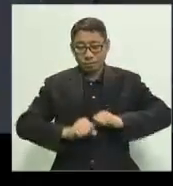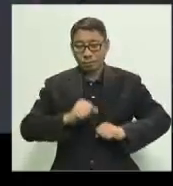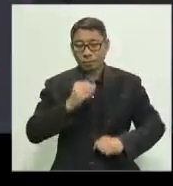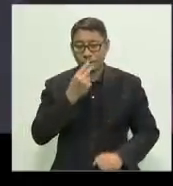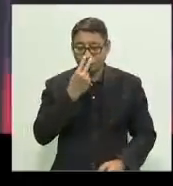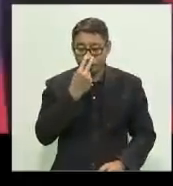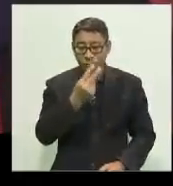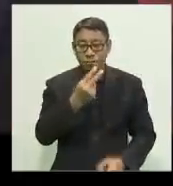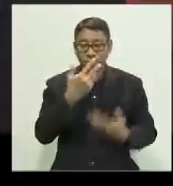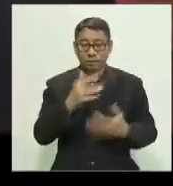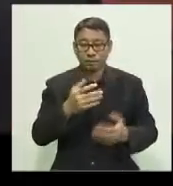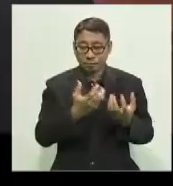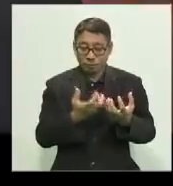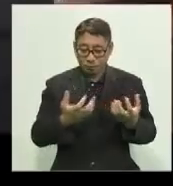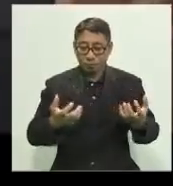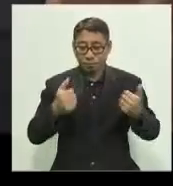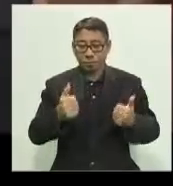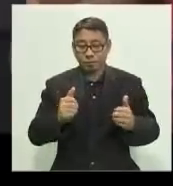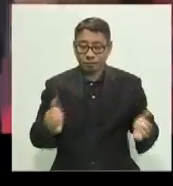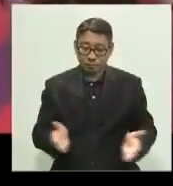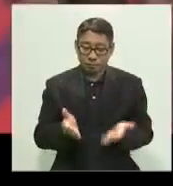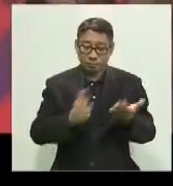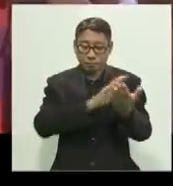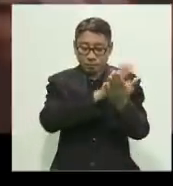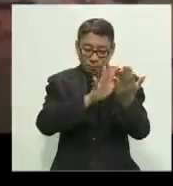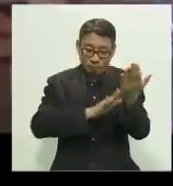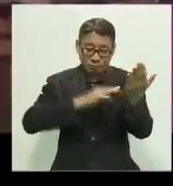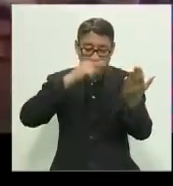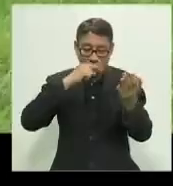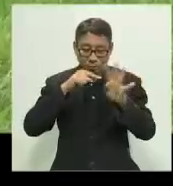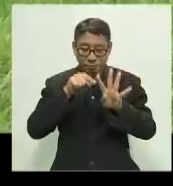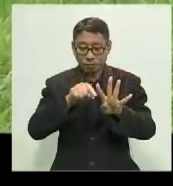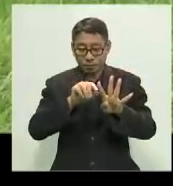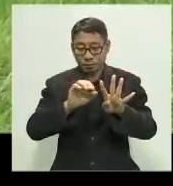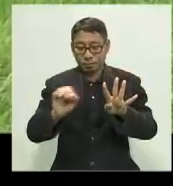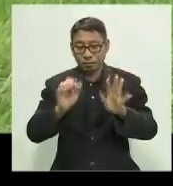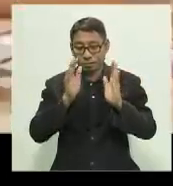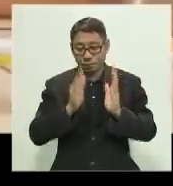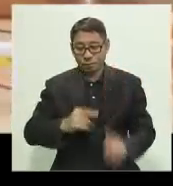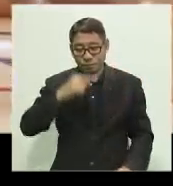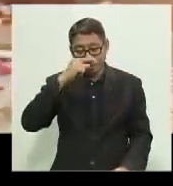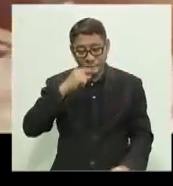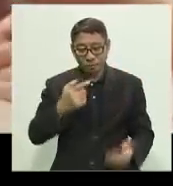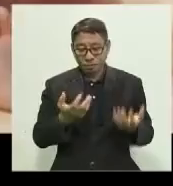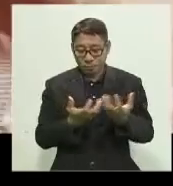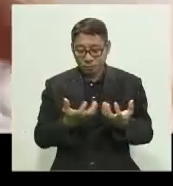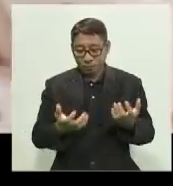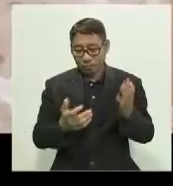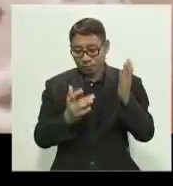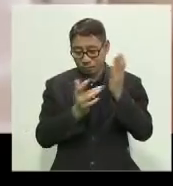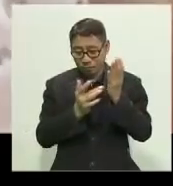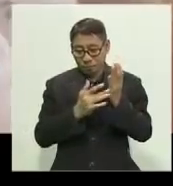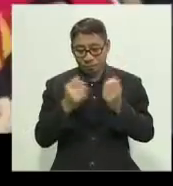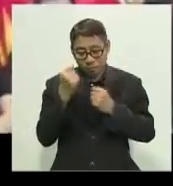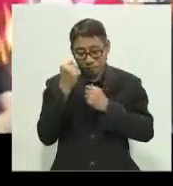ไทยที่มีของดีและการขับเคลื่อนประเทศไทยไปสู่ Thailand 4.0 ซึ่งคนไทยต้องมีนวัตกรรมเพื่อไปสู้กับ